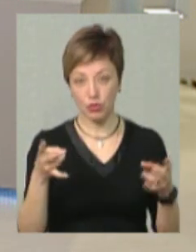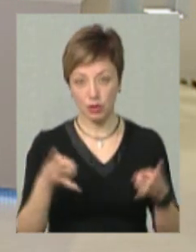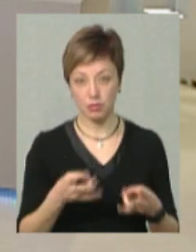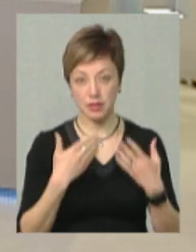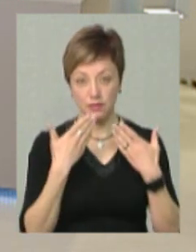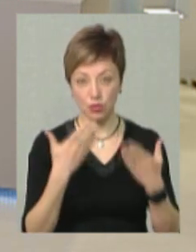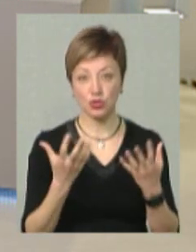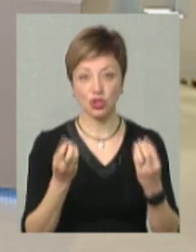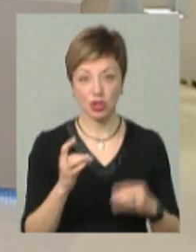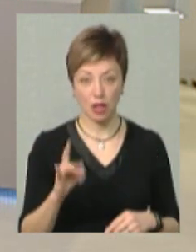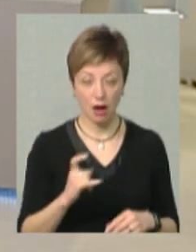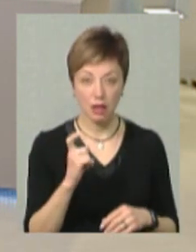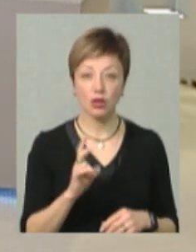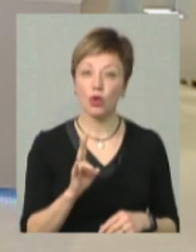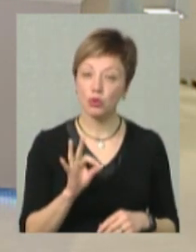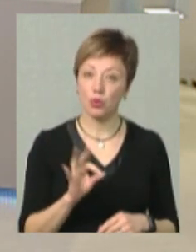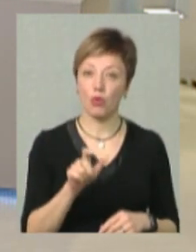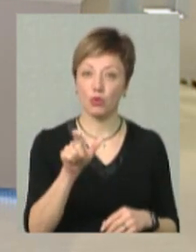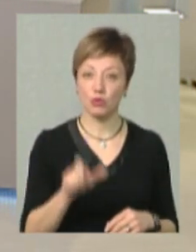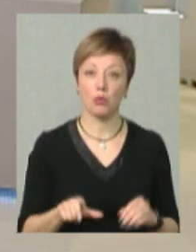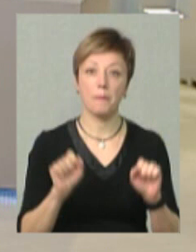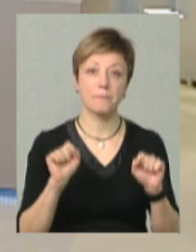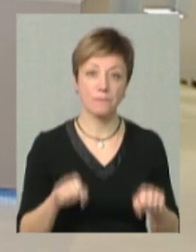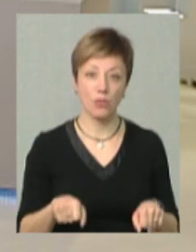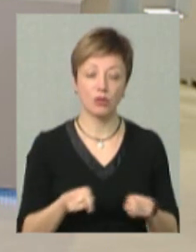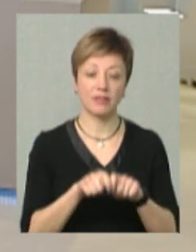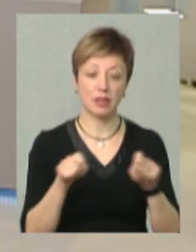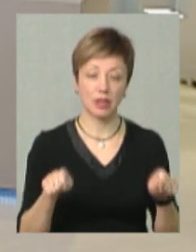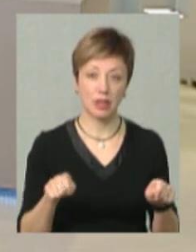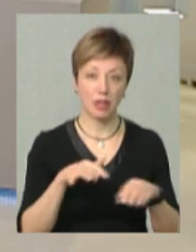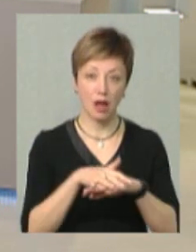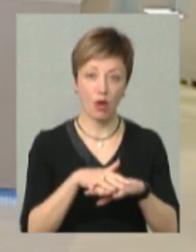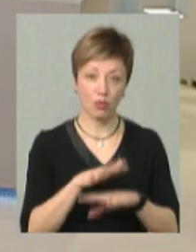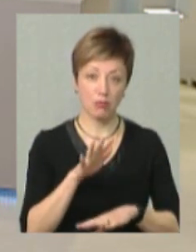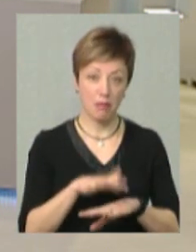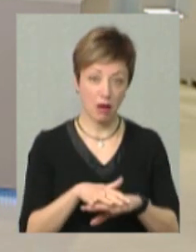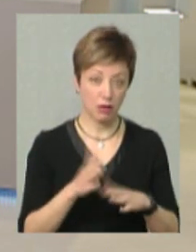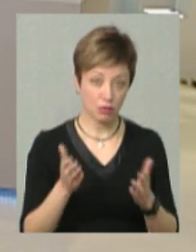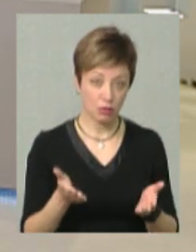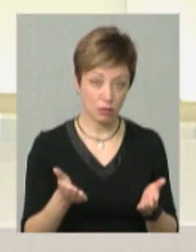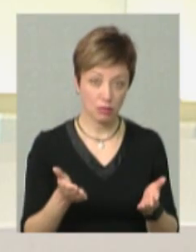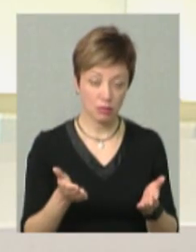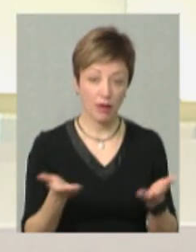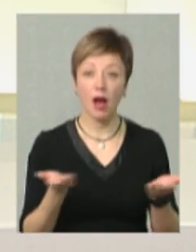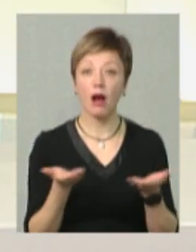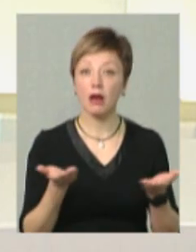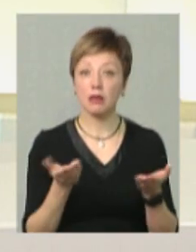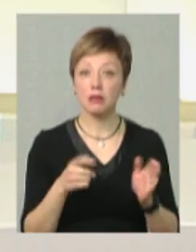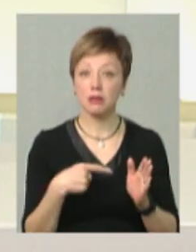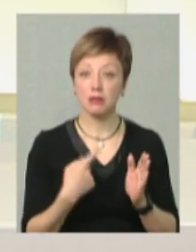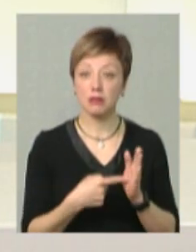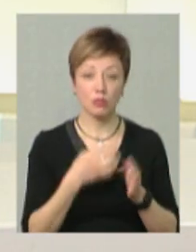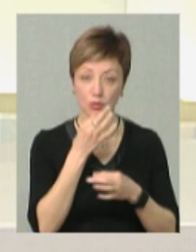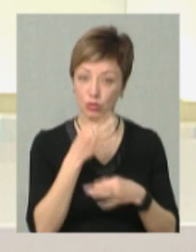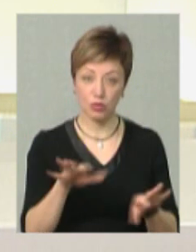потрібно звернутися ще раз. Але особа може відкрити рахунок в банку. В яких банках можна?